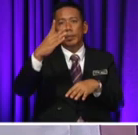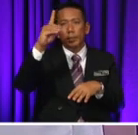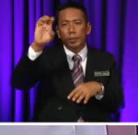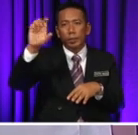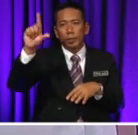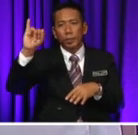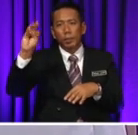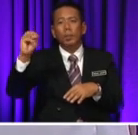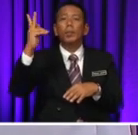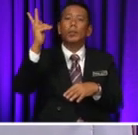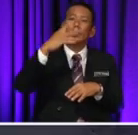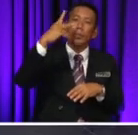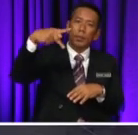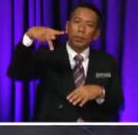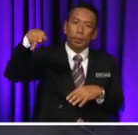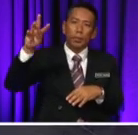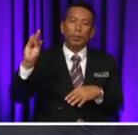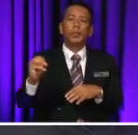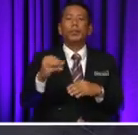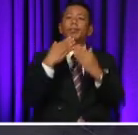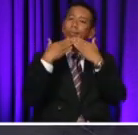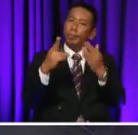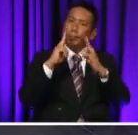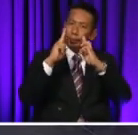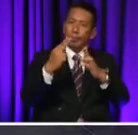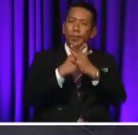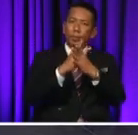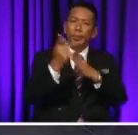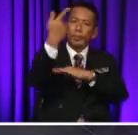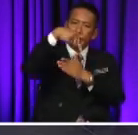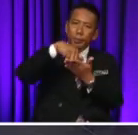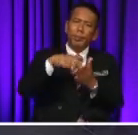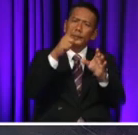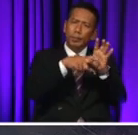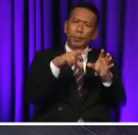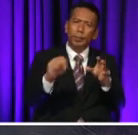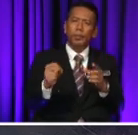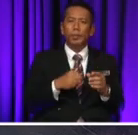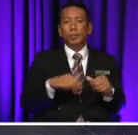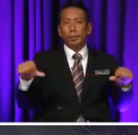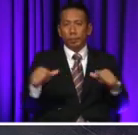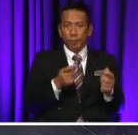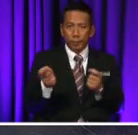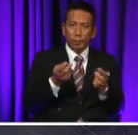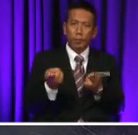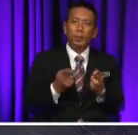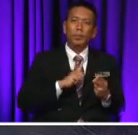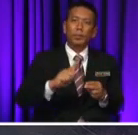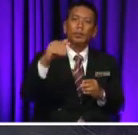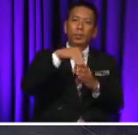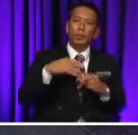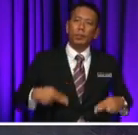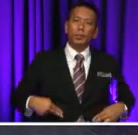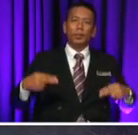Terima kasih Ustadzah atas berkongsian yang diberikan pada hari ini berkenaan dengan pengamalan takbir urus Islam dalam